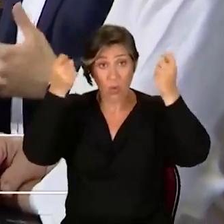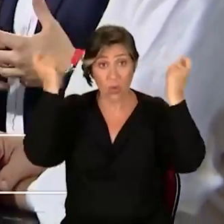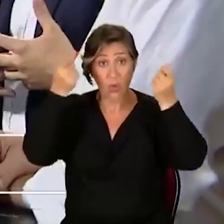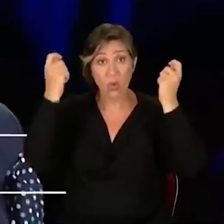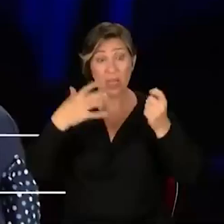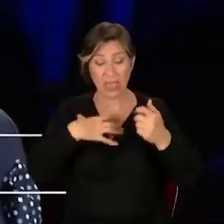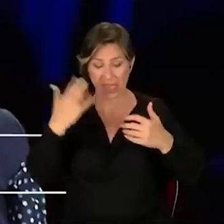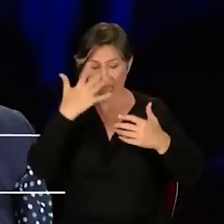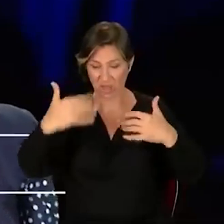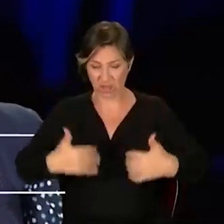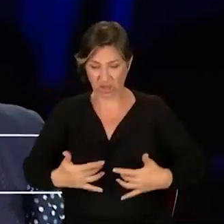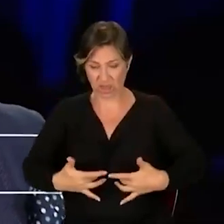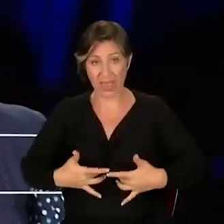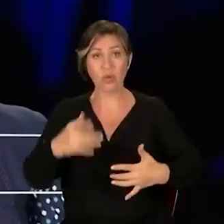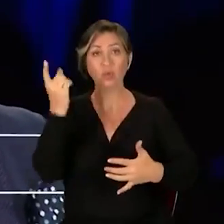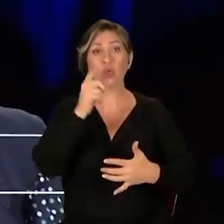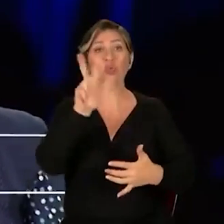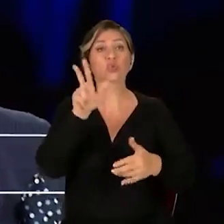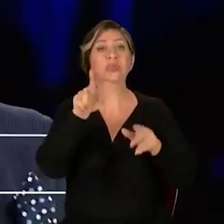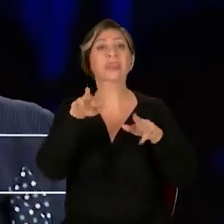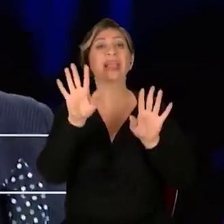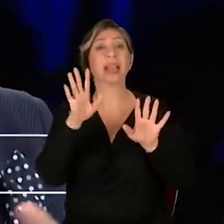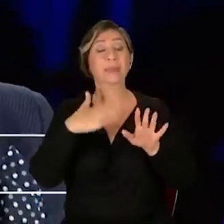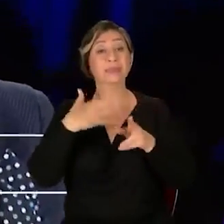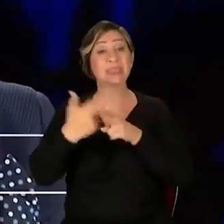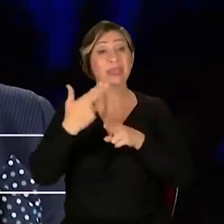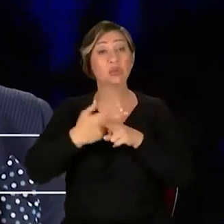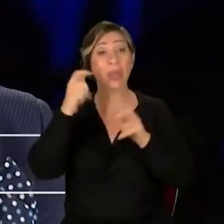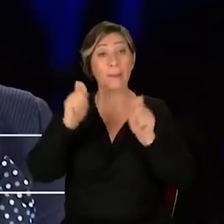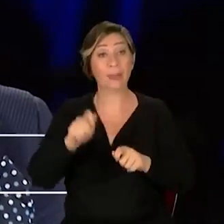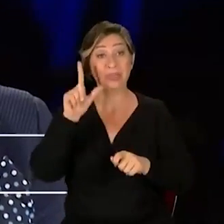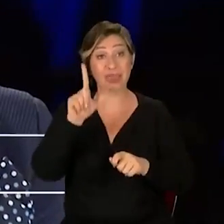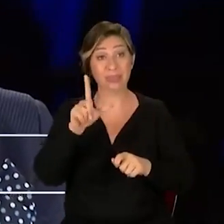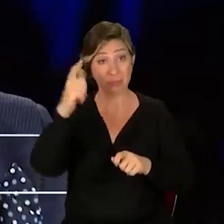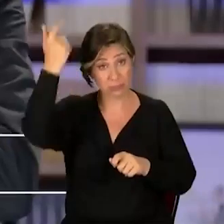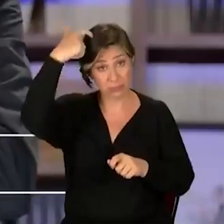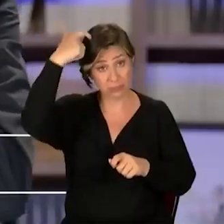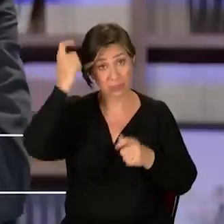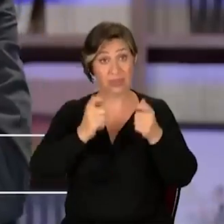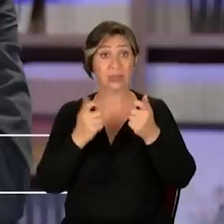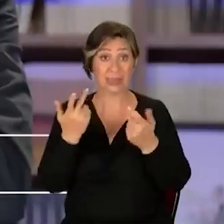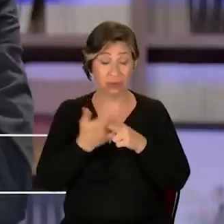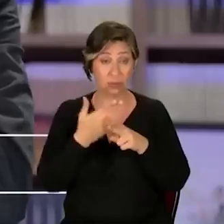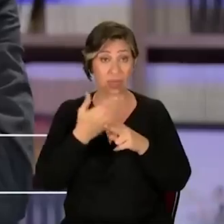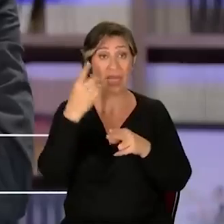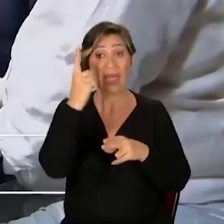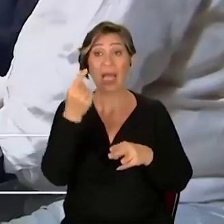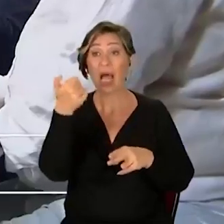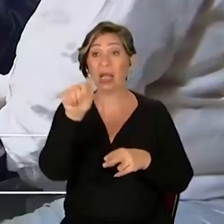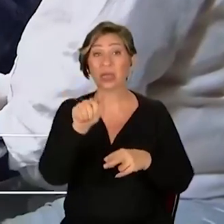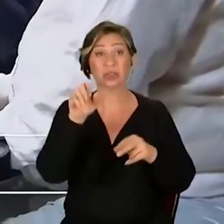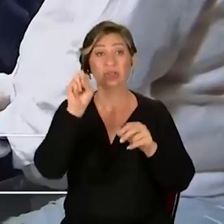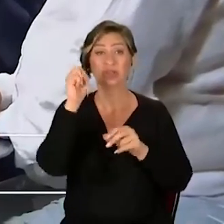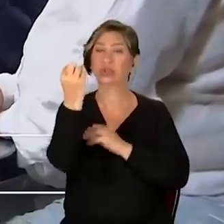dair, hani karaciğerin %30'unu kullanmak gibi bir şey değil bu. Bizim tecrübe etmemiz gerekiyor bu cihazı kullanmak için. Ha, o yüzden. Tabii ilk 6 ayda